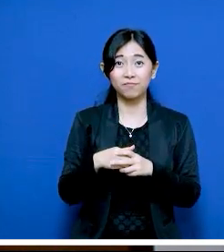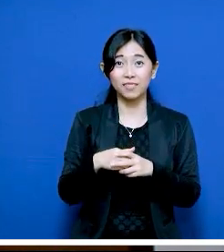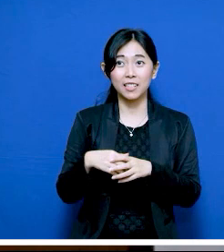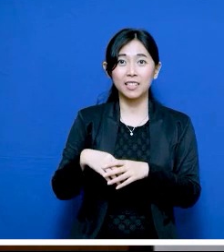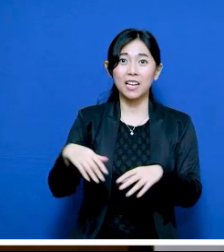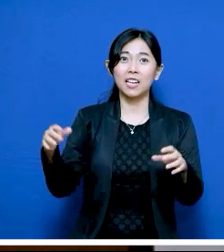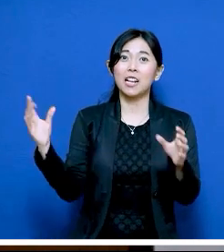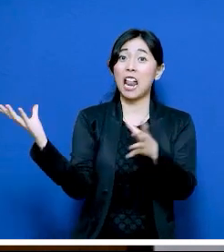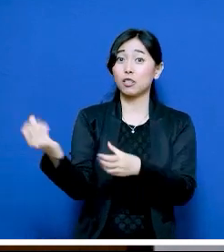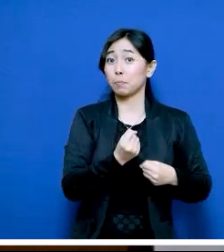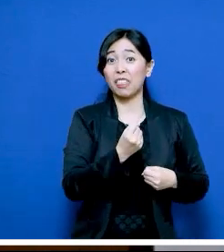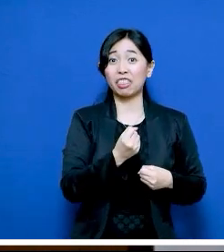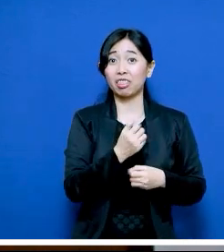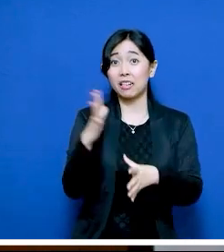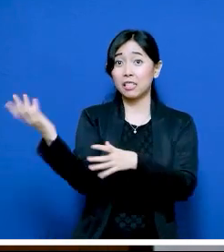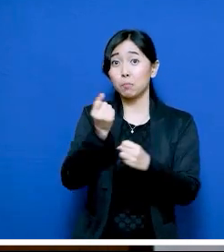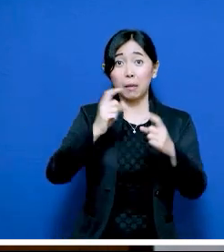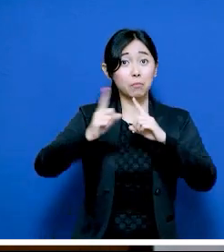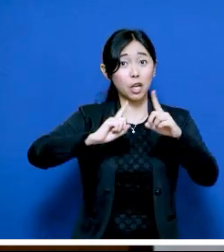langsung ditunjukkan bagaimana